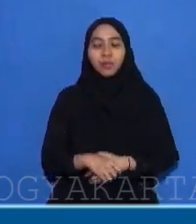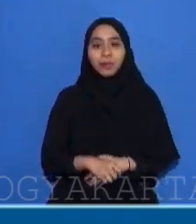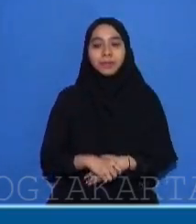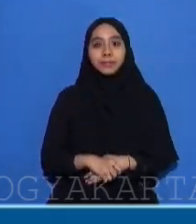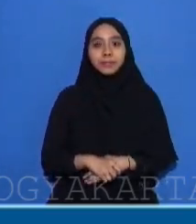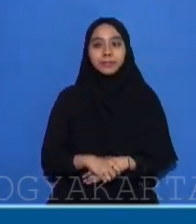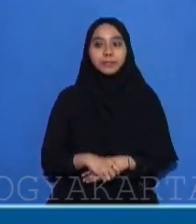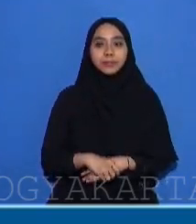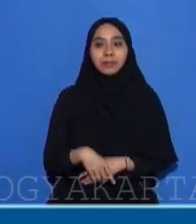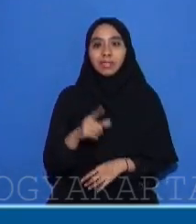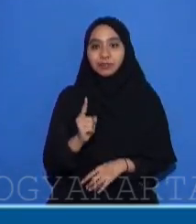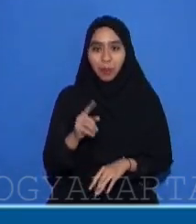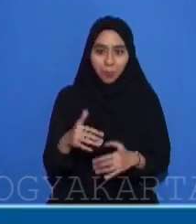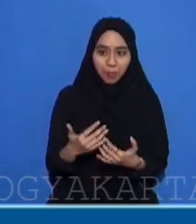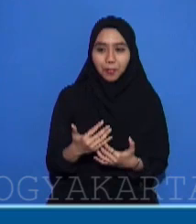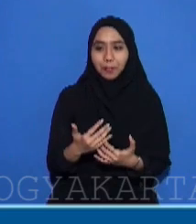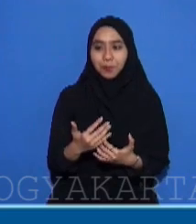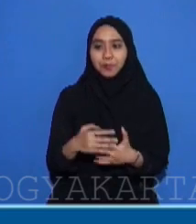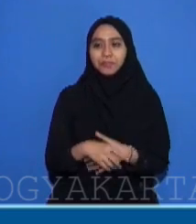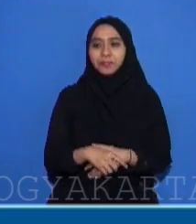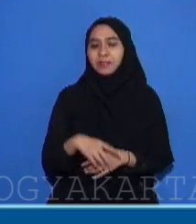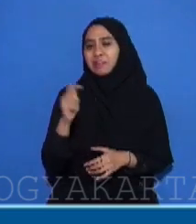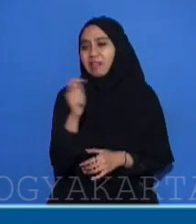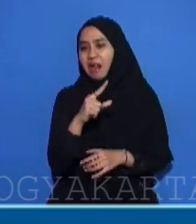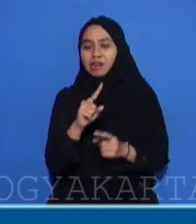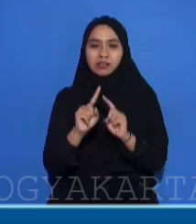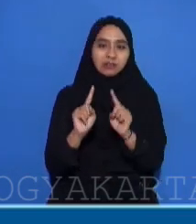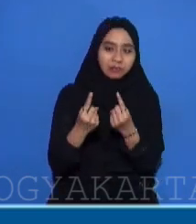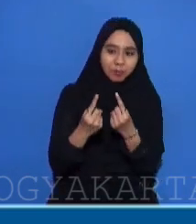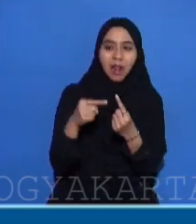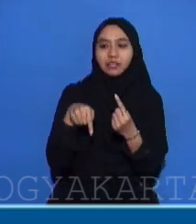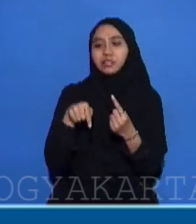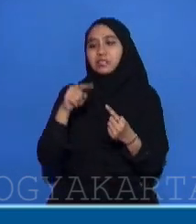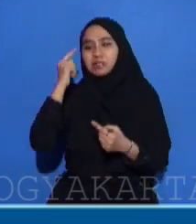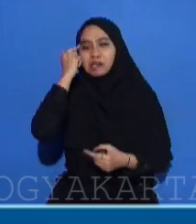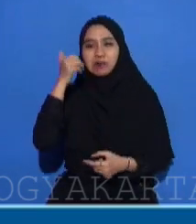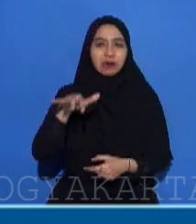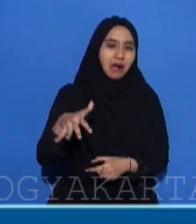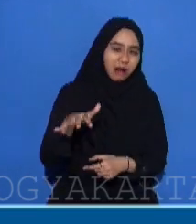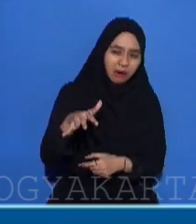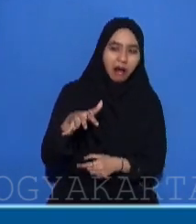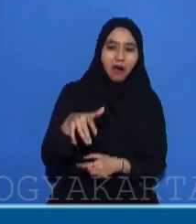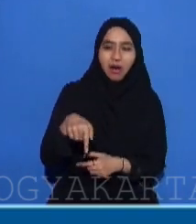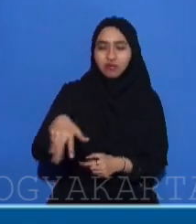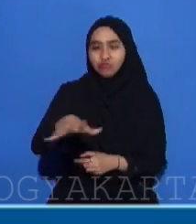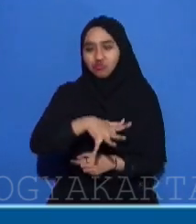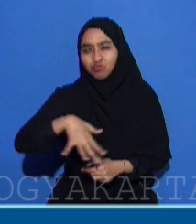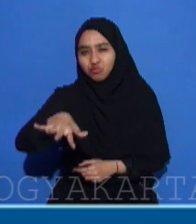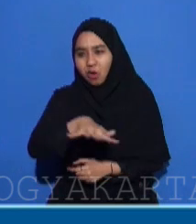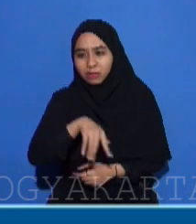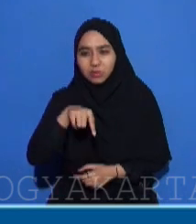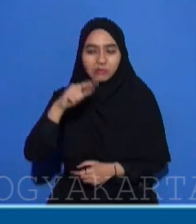dasarian apa dinten tanggal 11 atau tipikal itu sama itu diperkirakan wilayah